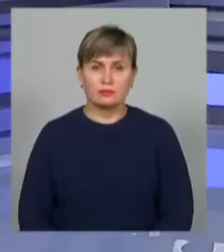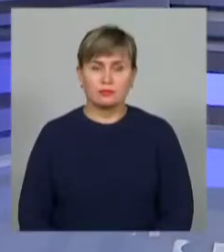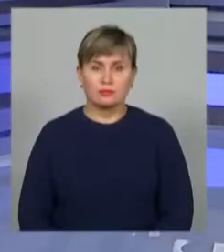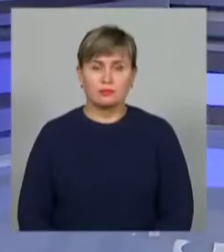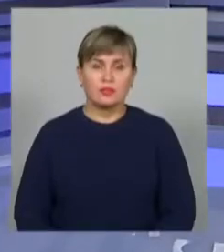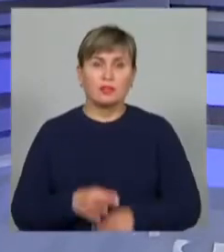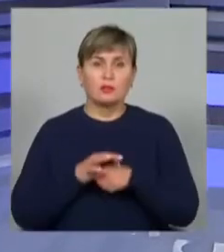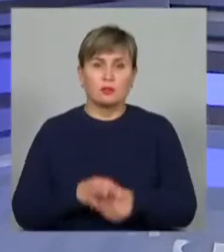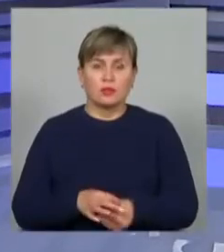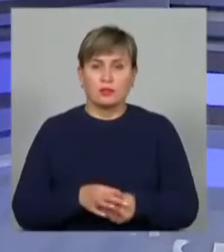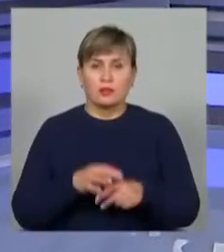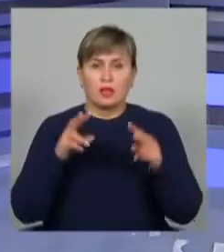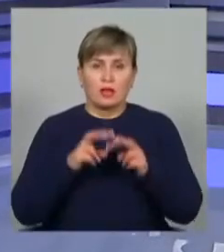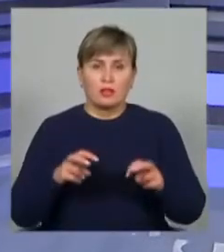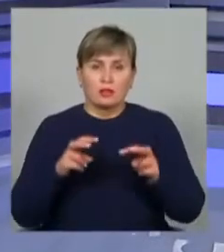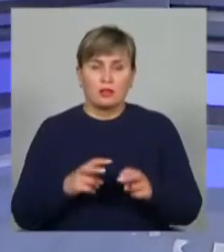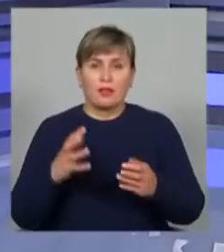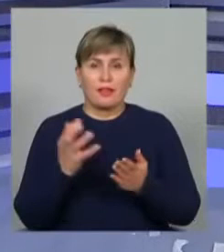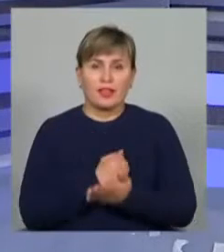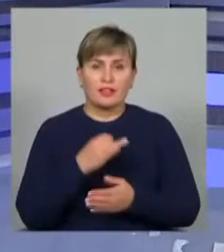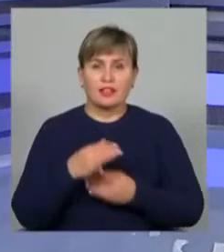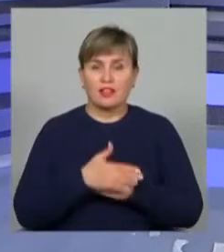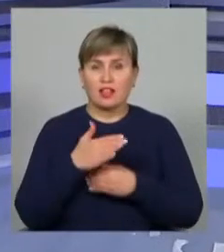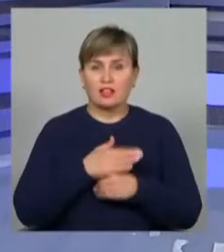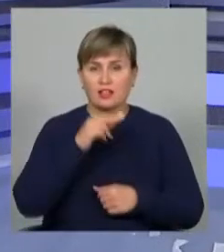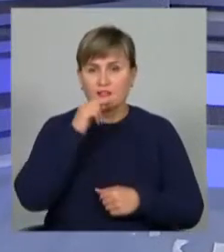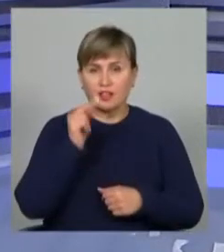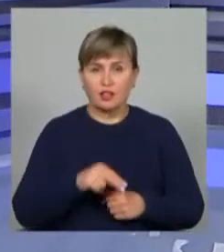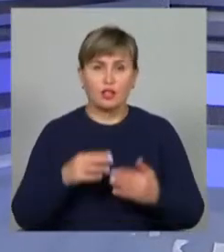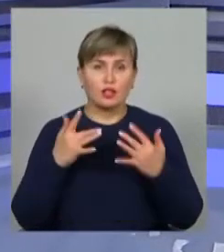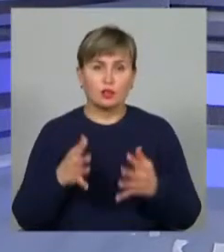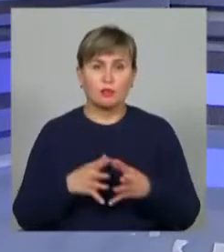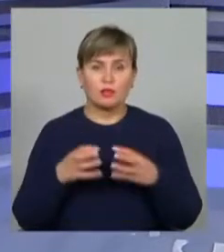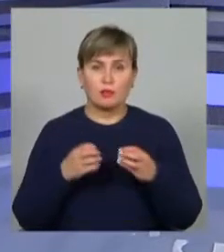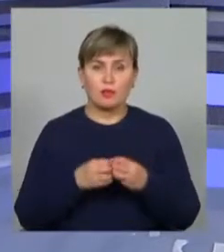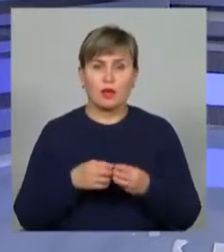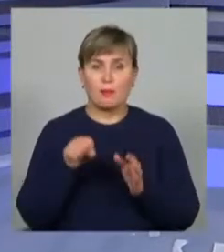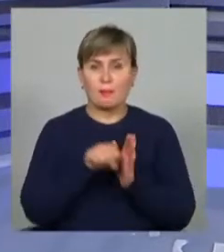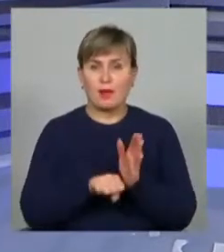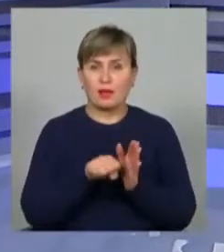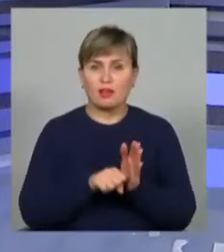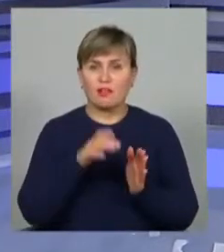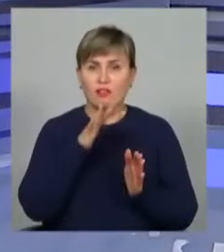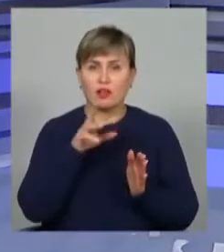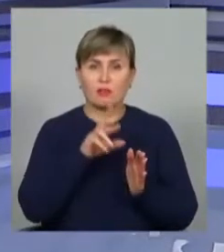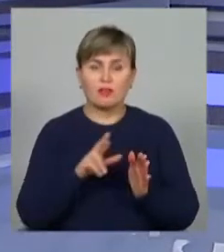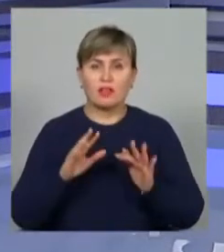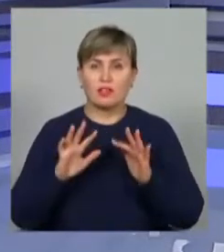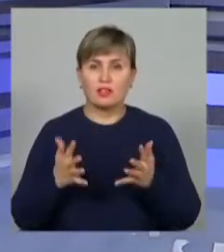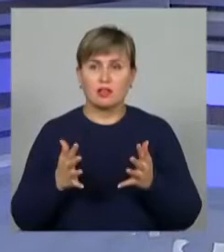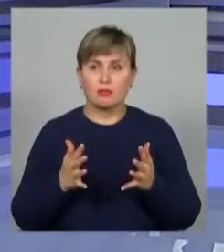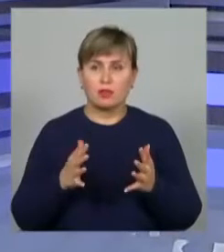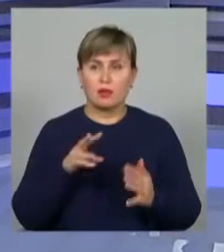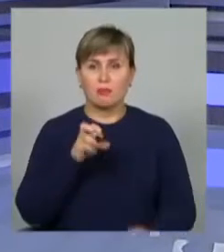Провести объективное расследование, найти и наказать виновных требует семья погибшего во время январских событий алматинца